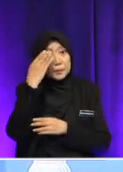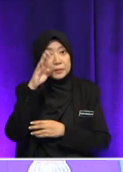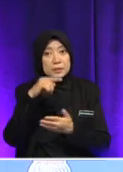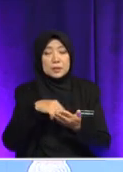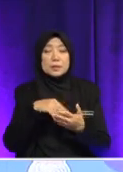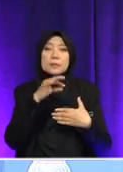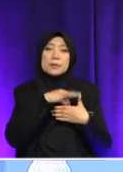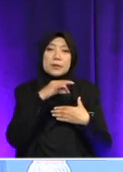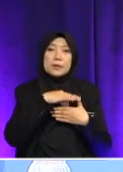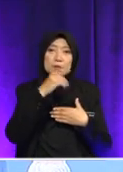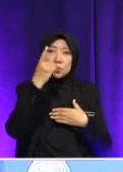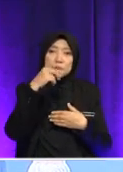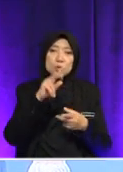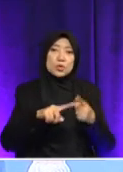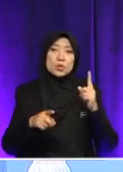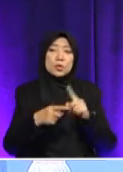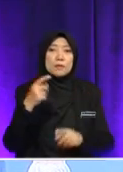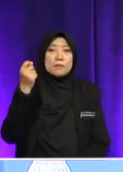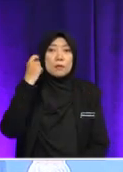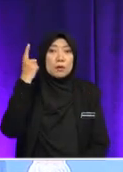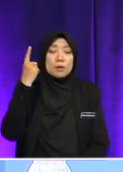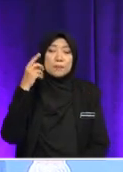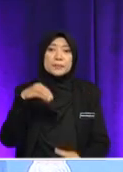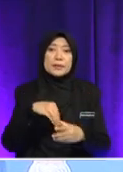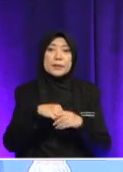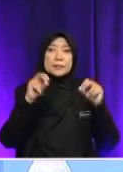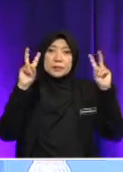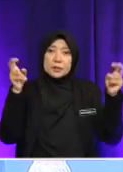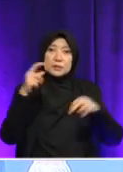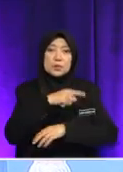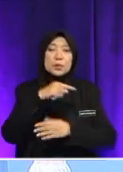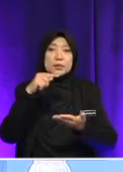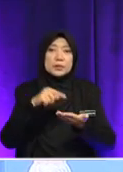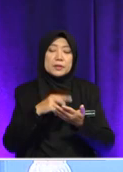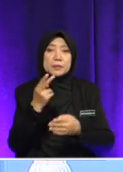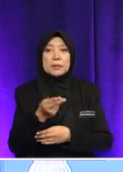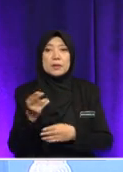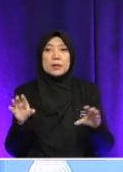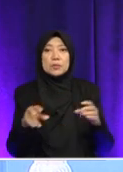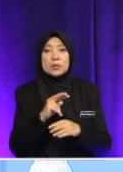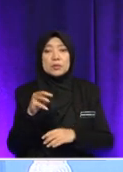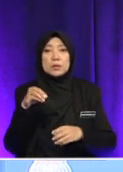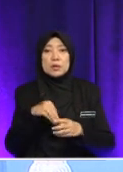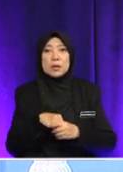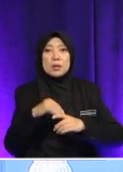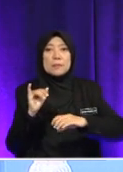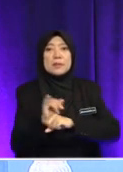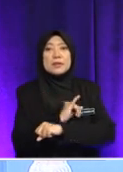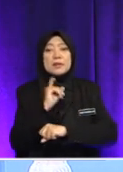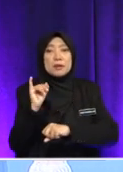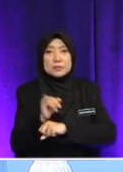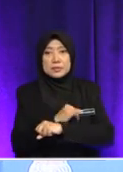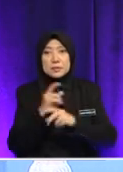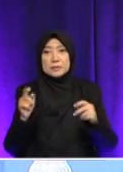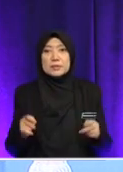manfaat terutama sekali untuk kawan-kawan paham dalam Bab cerita yang kita belajar hari ini yaitu bahan buatan dalam industri Terima Kasih